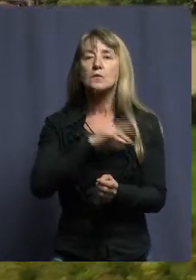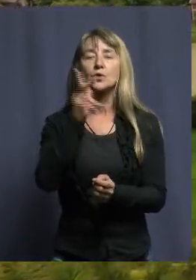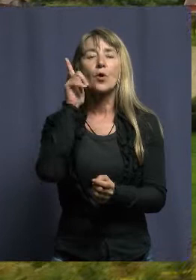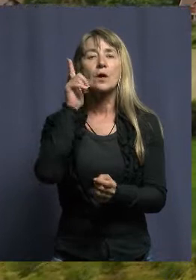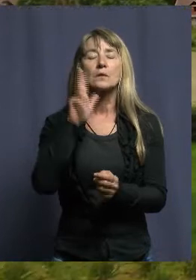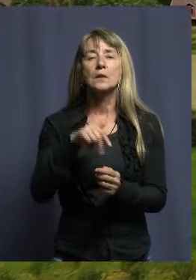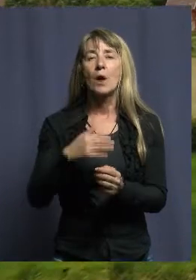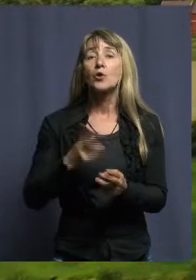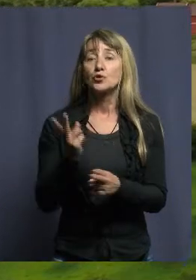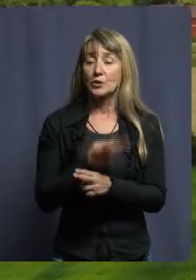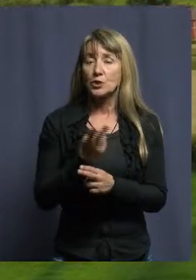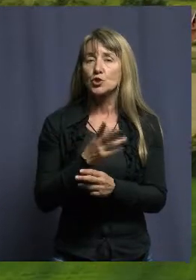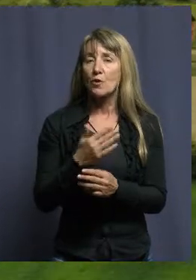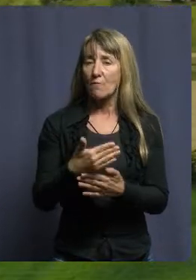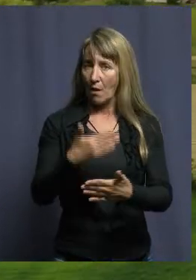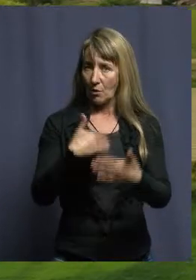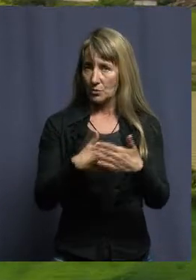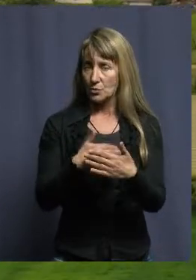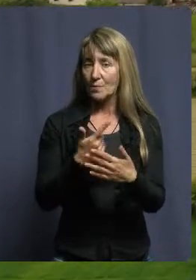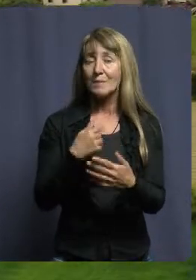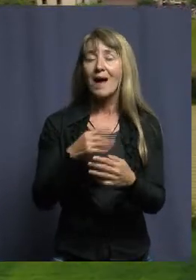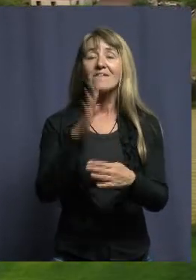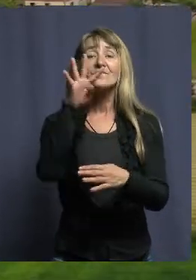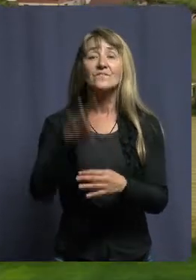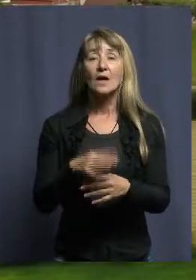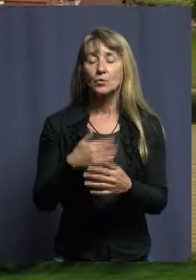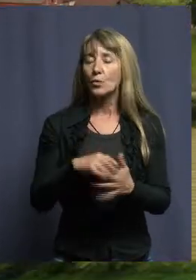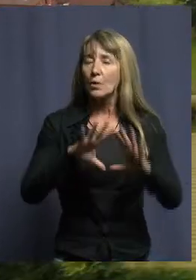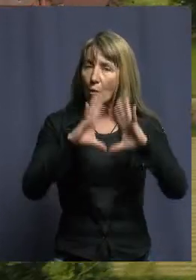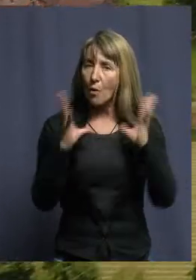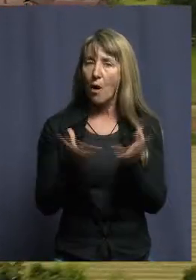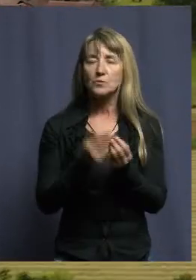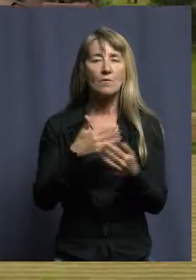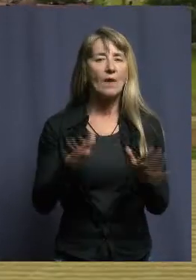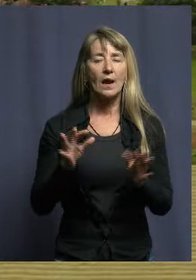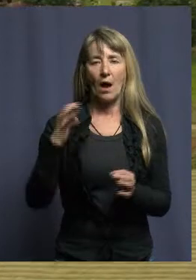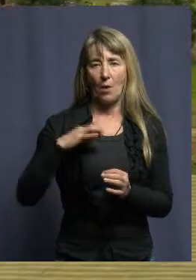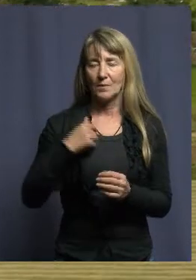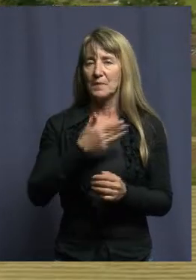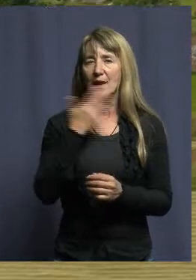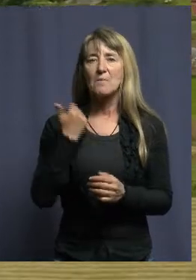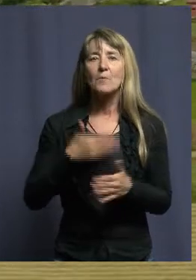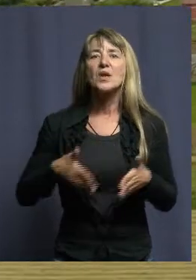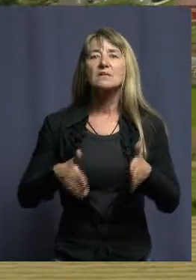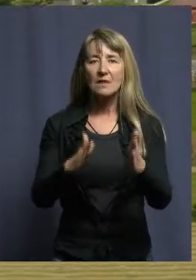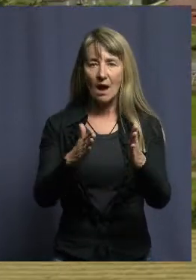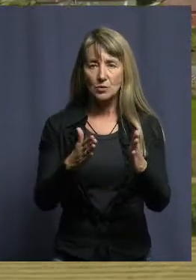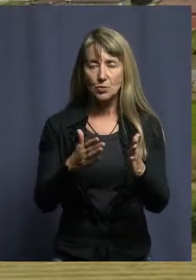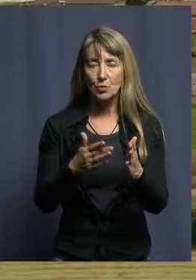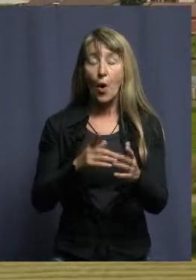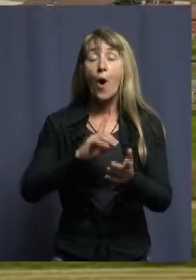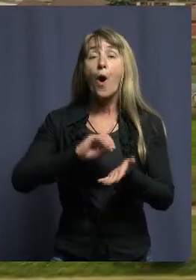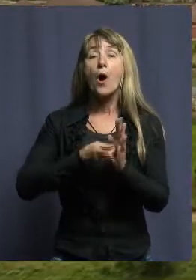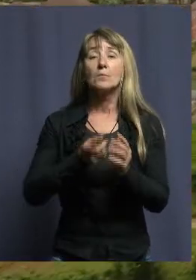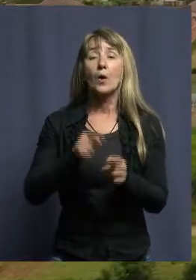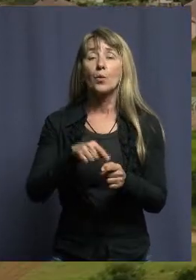imao, odnosno država i grad, prema Fijetu i uopšte, i velika obaveza. Mi nemamo ni trasu. Odmah ulazimo